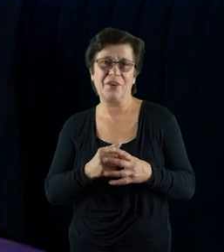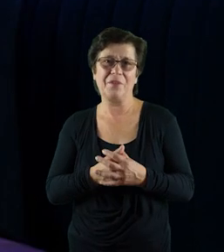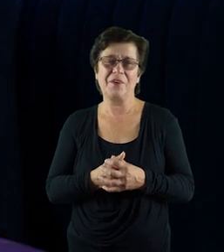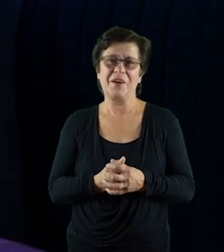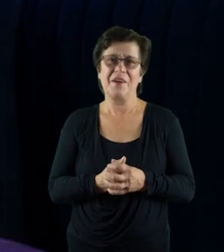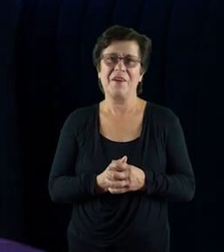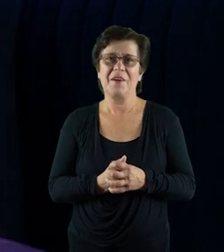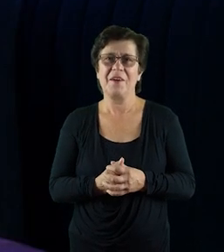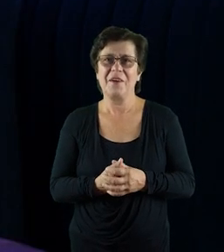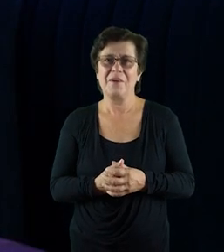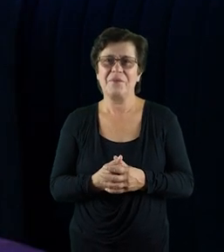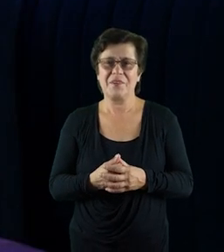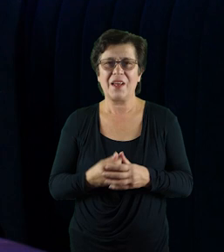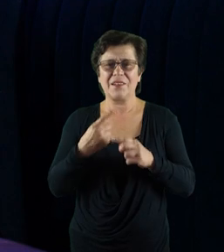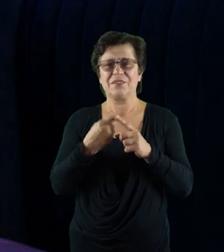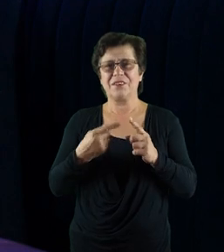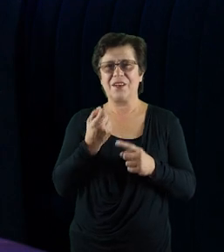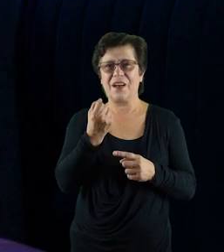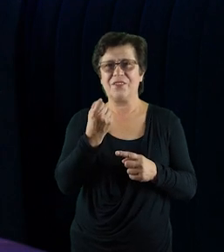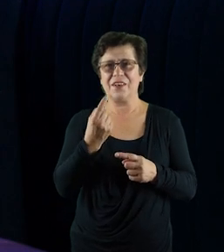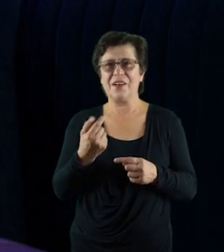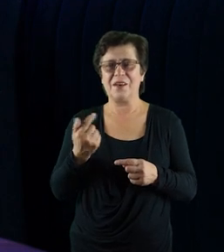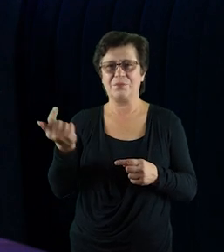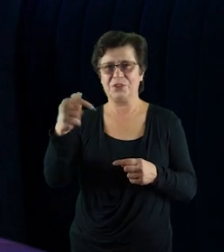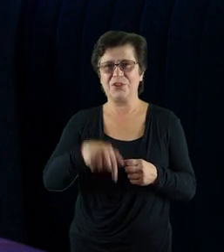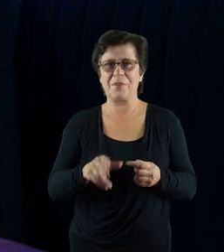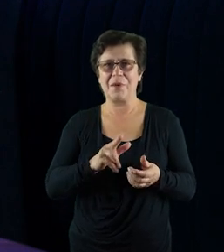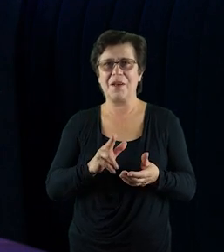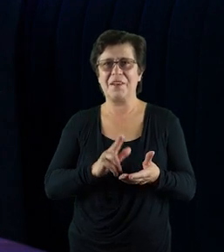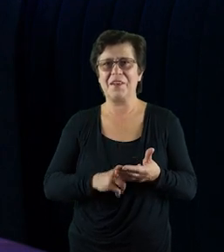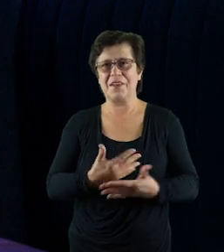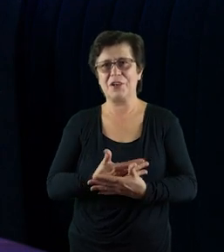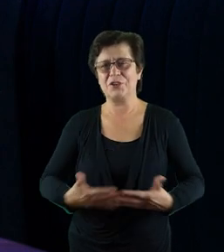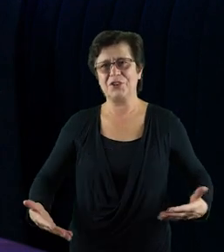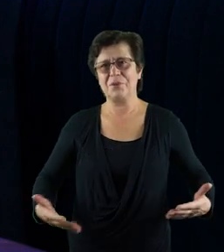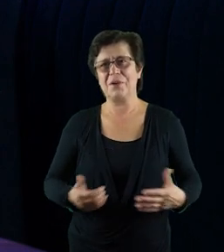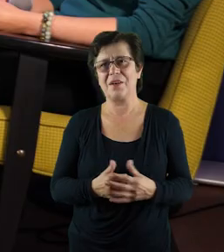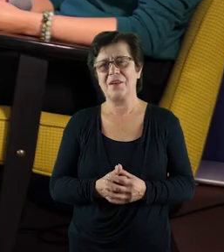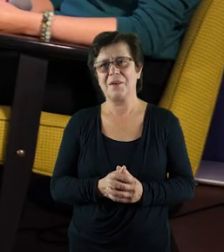nie obawiać już za chwilę na tę ziemię. Natomiast